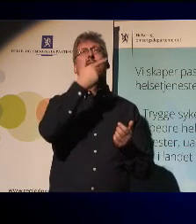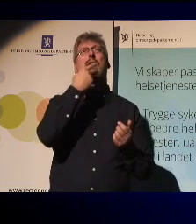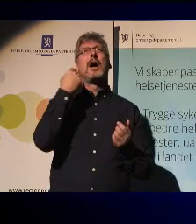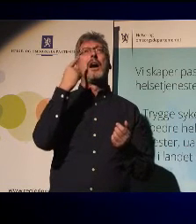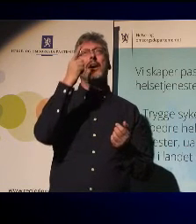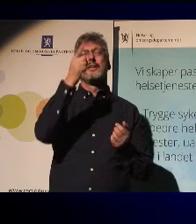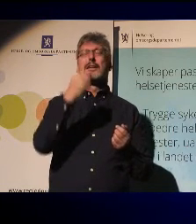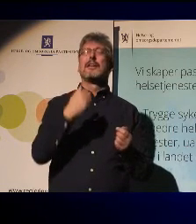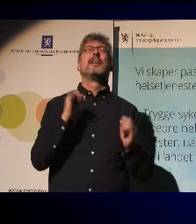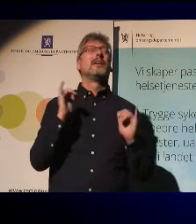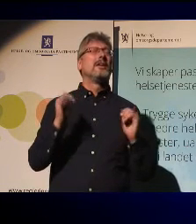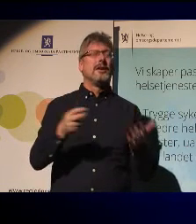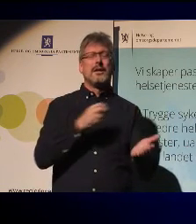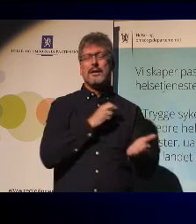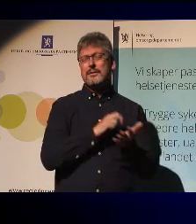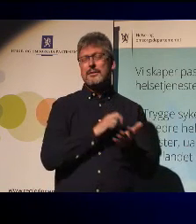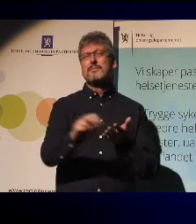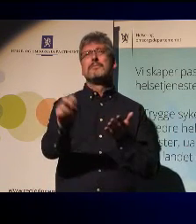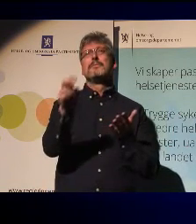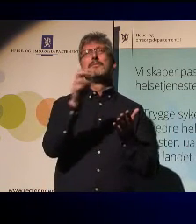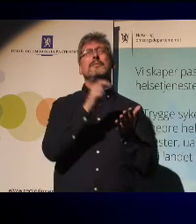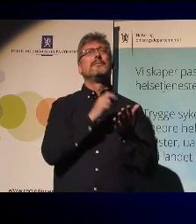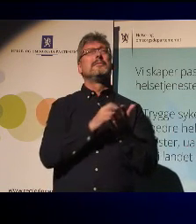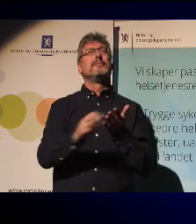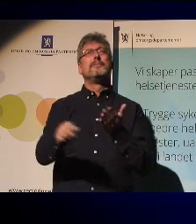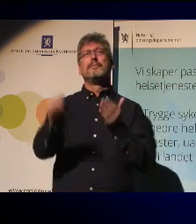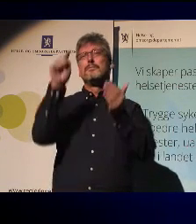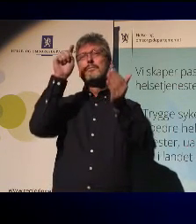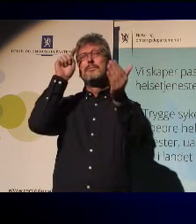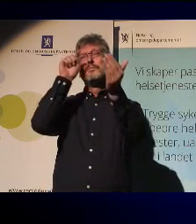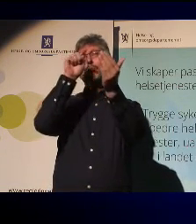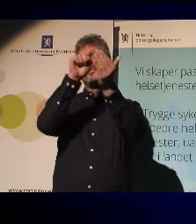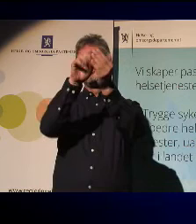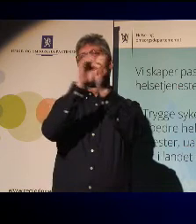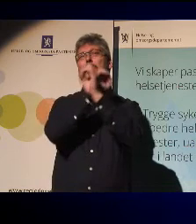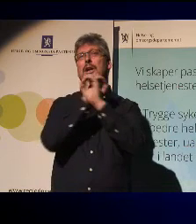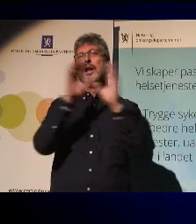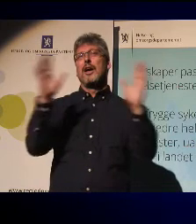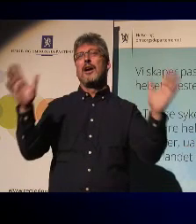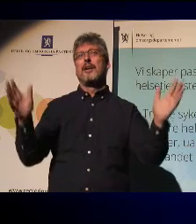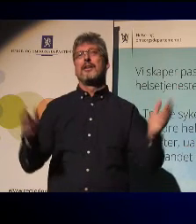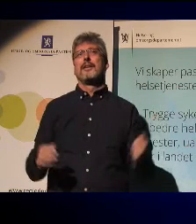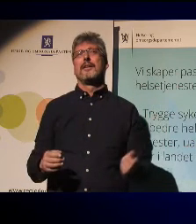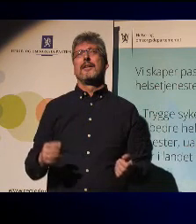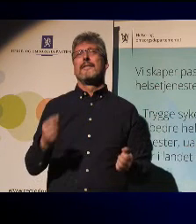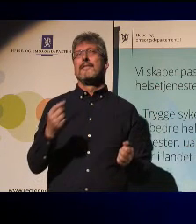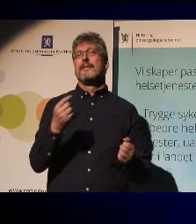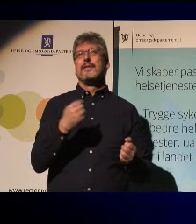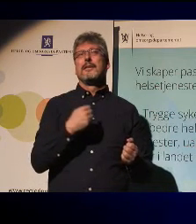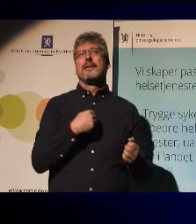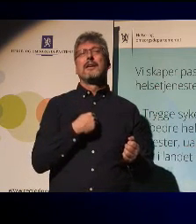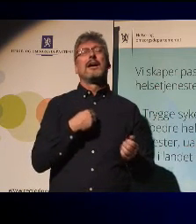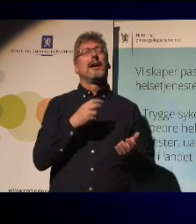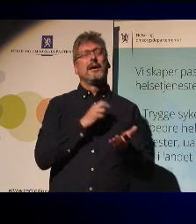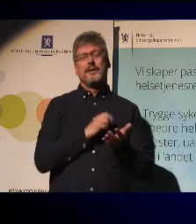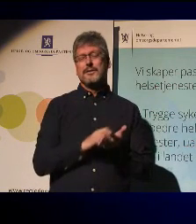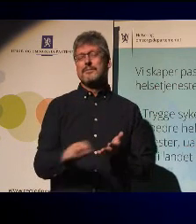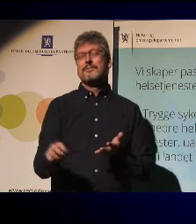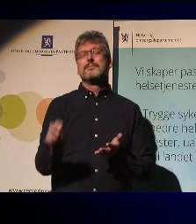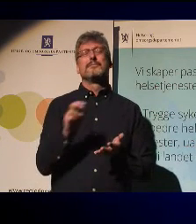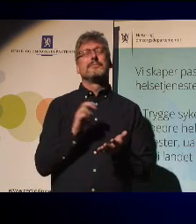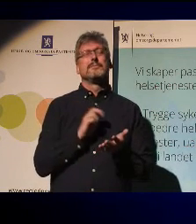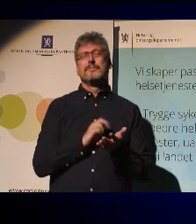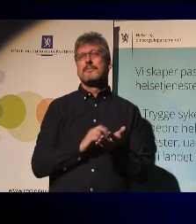på väg, mitt mål är klar. Jag är på